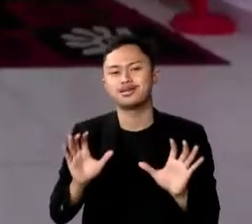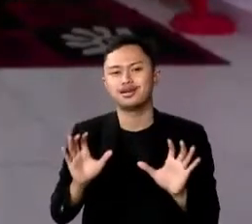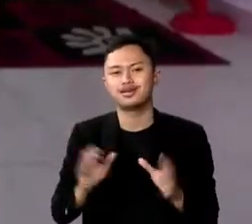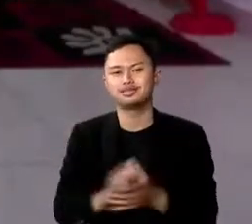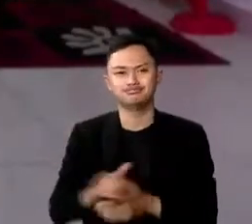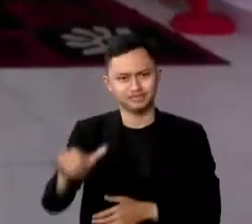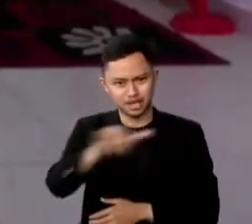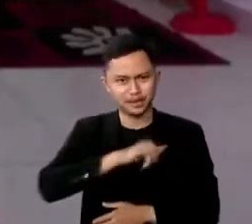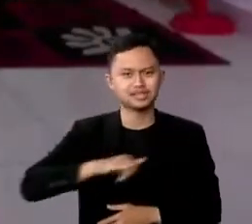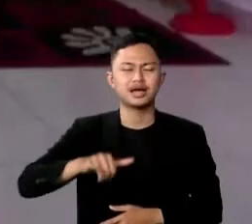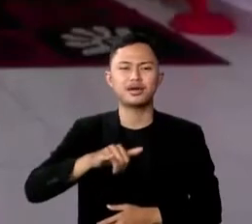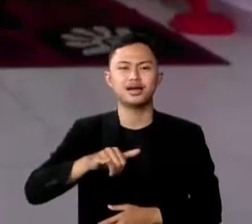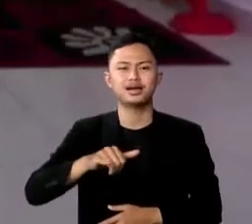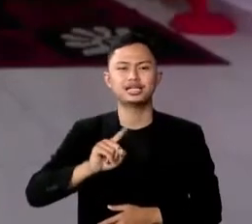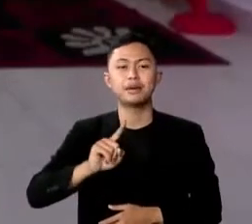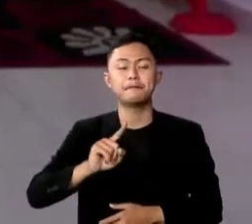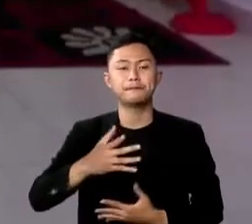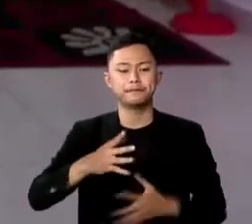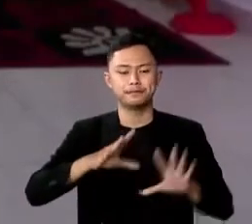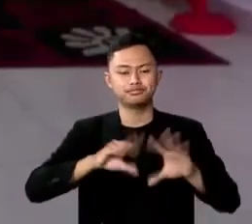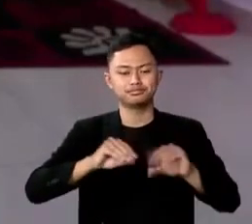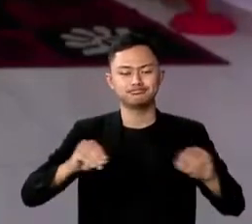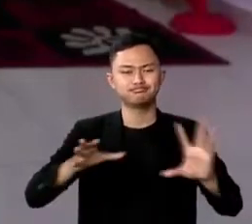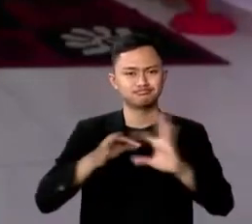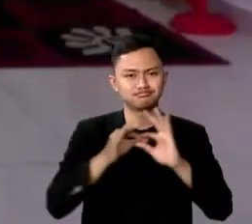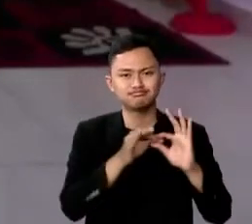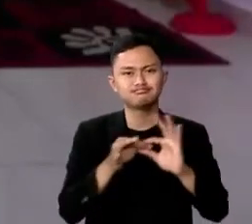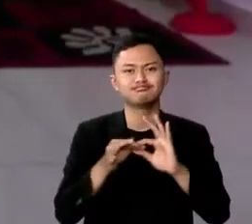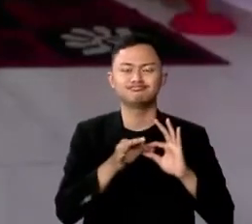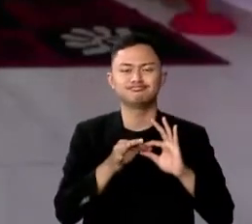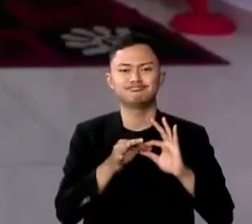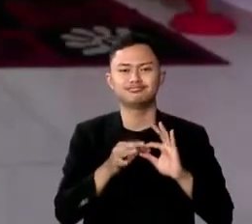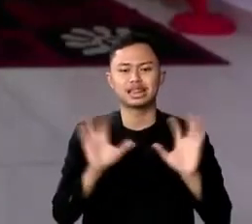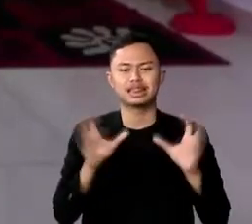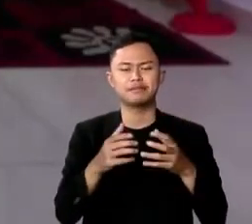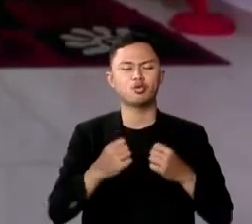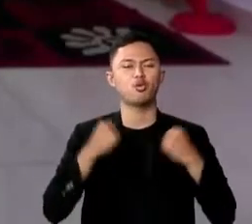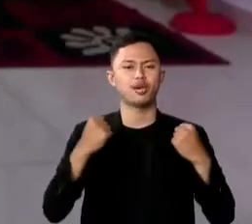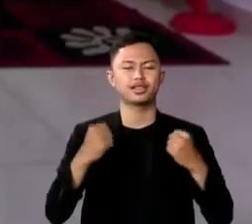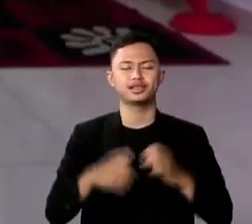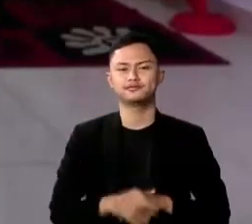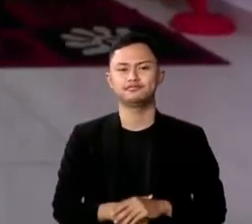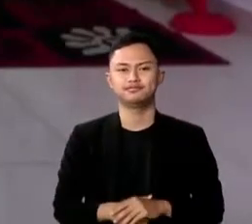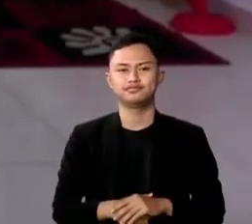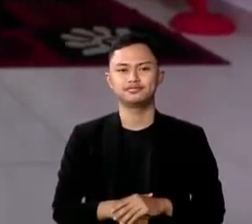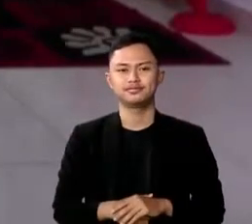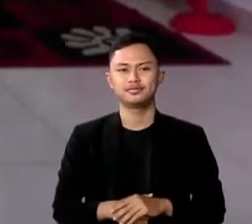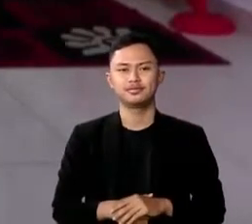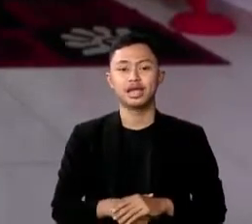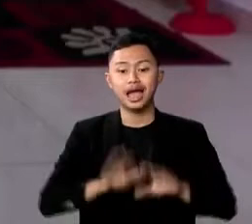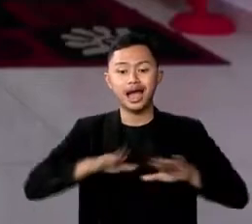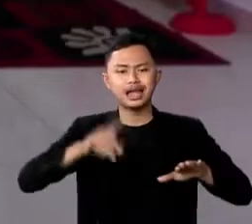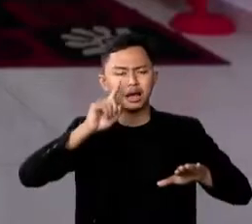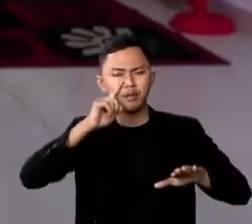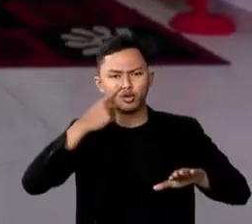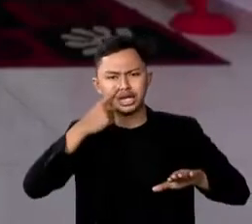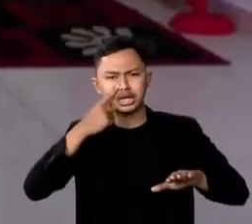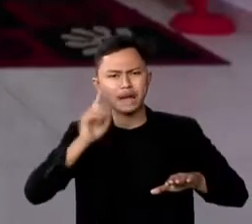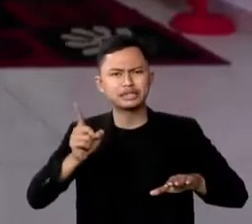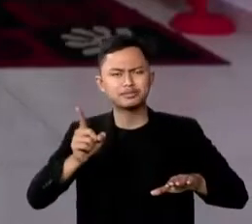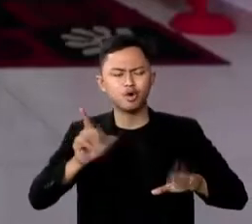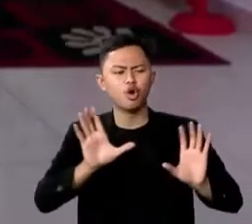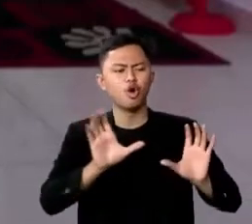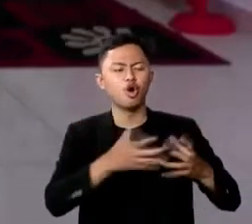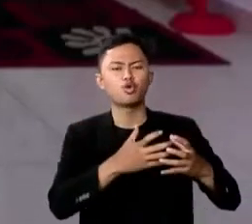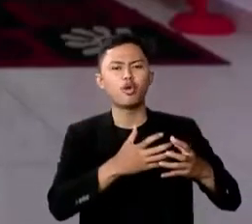atas kerjasama bersama dalam super tim tadi jadi anak bosan karena mungkin tidak